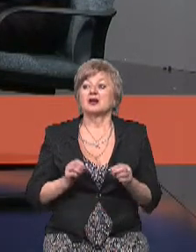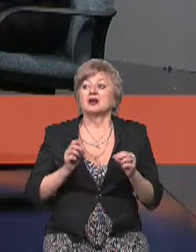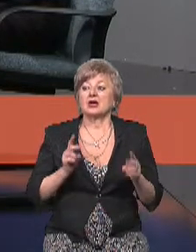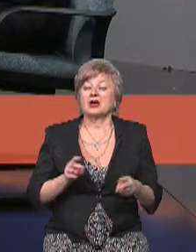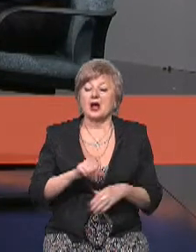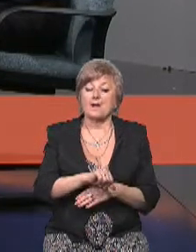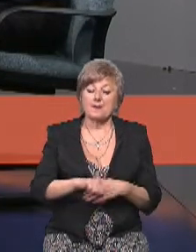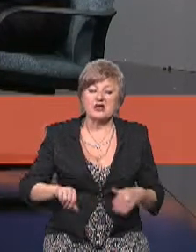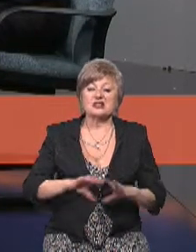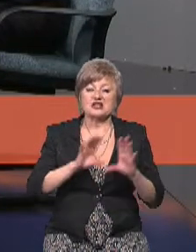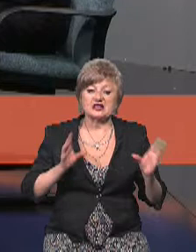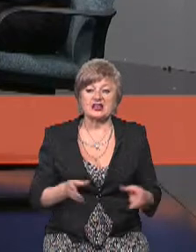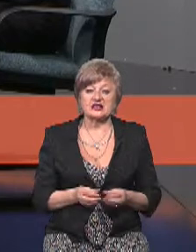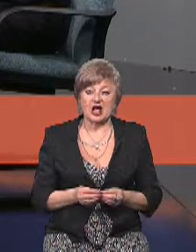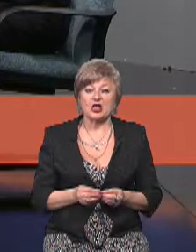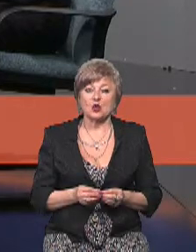митниця загалом